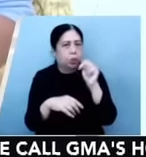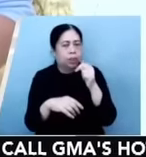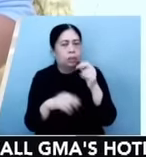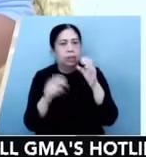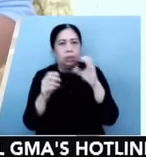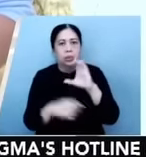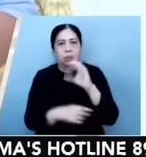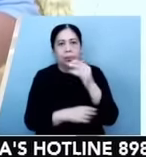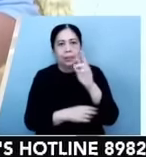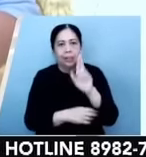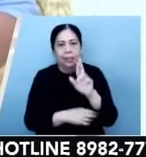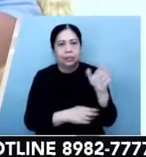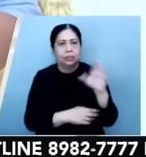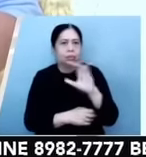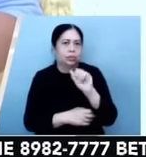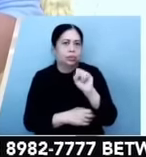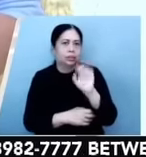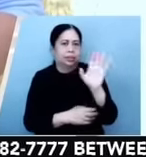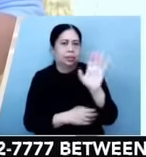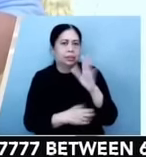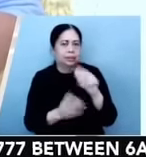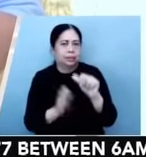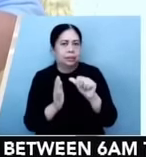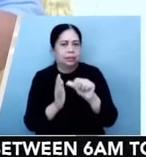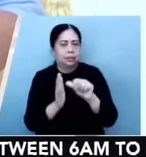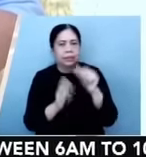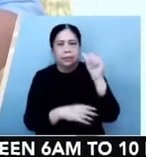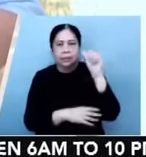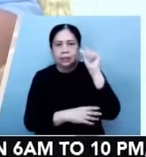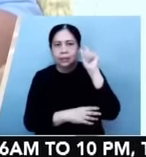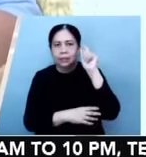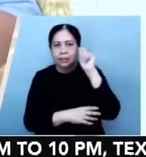Ango ni unang balita si salim